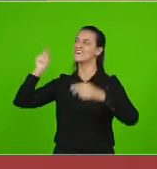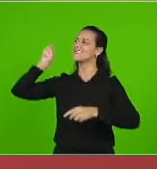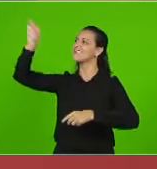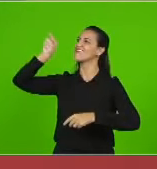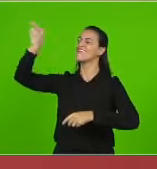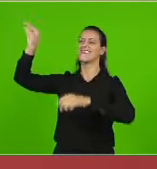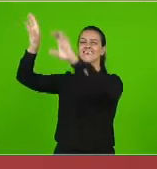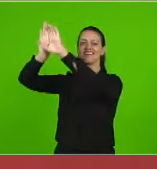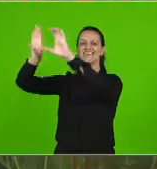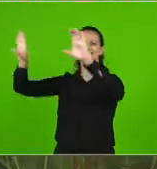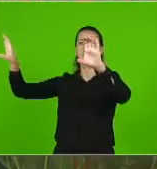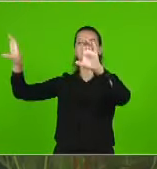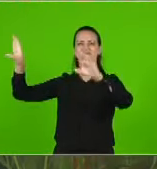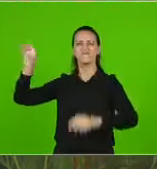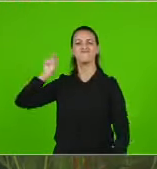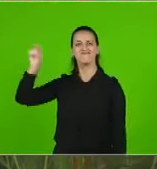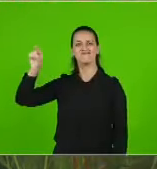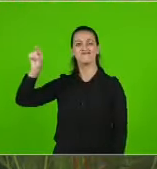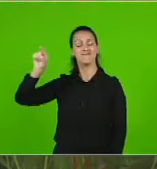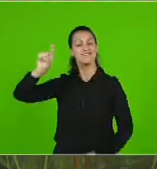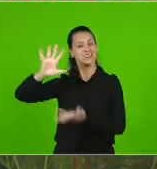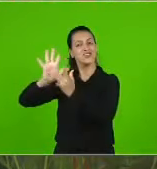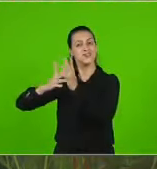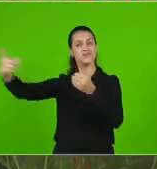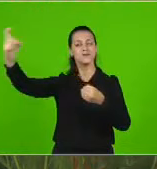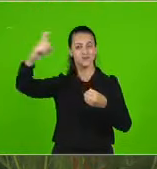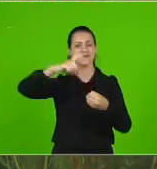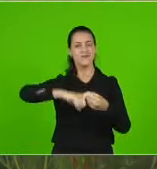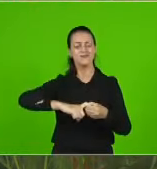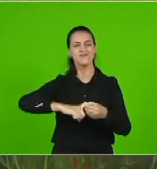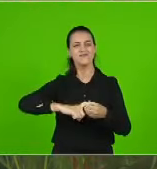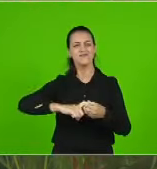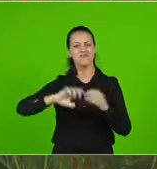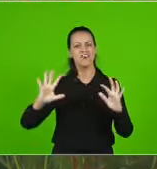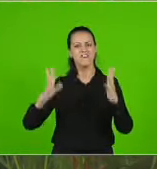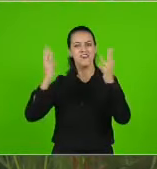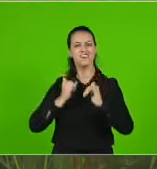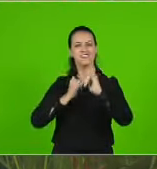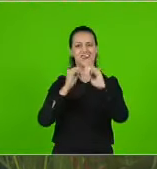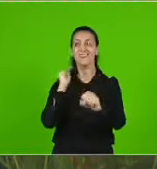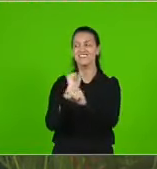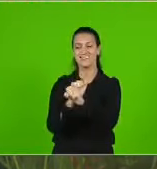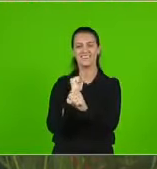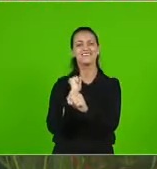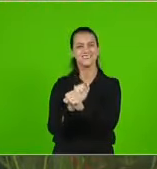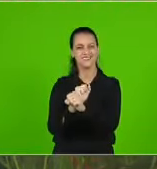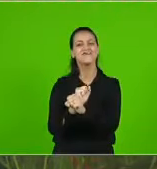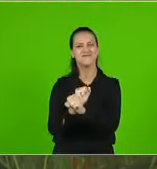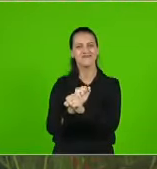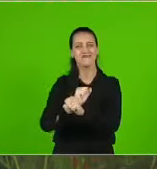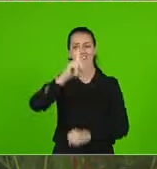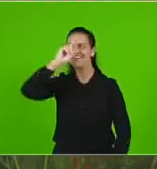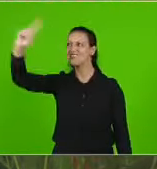в браке Агнца. Он придет, и праздник труб нас ожидает,